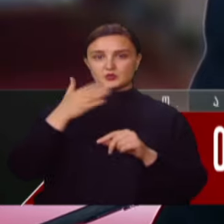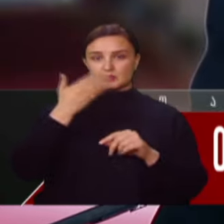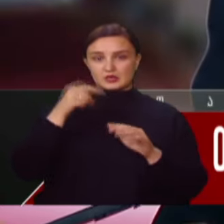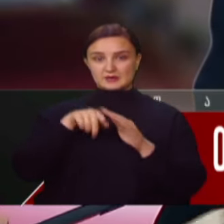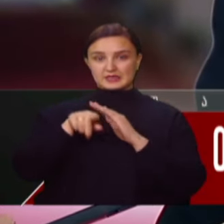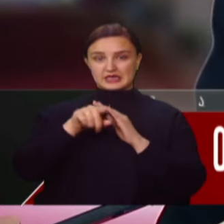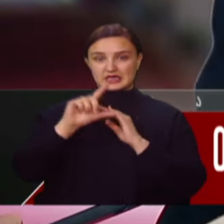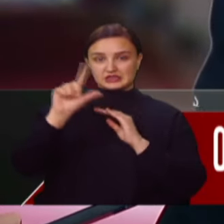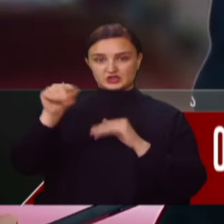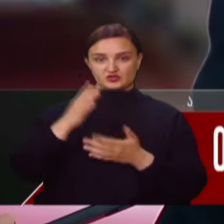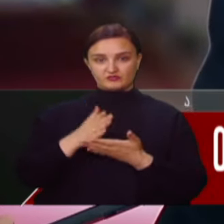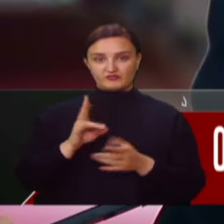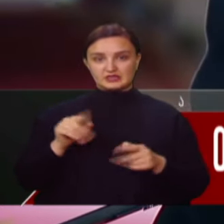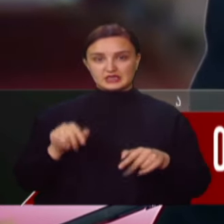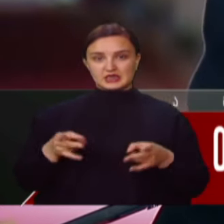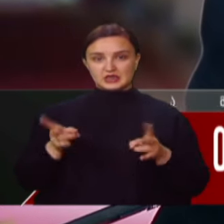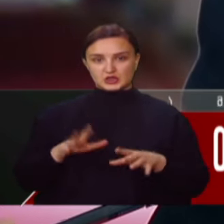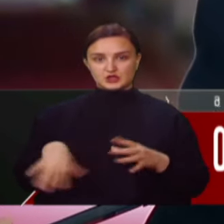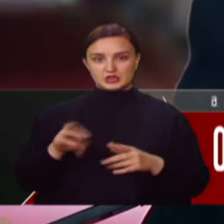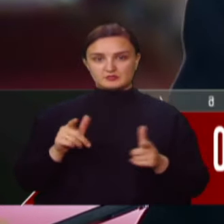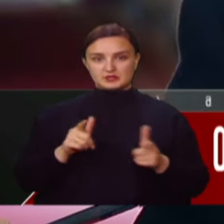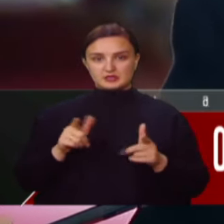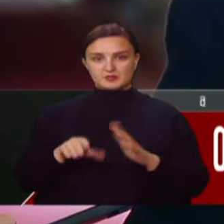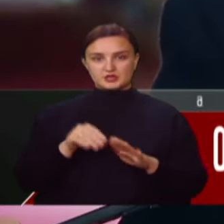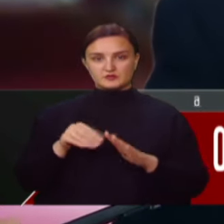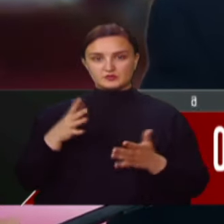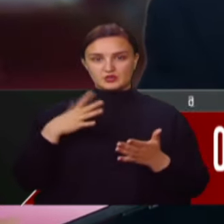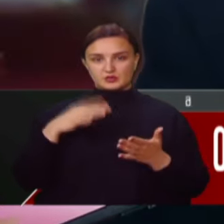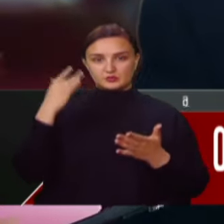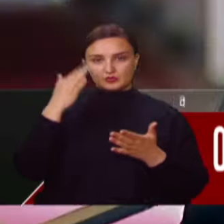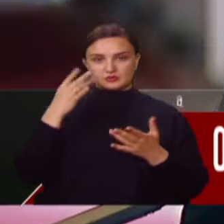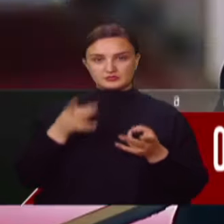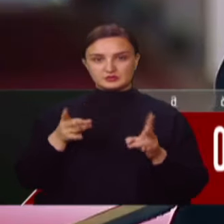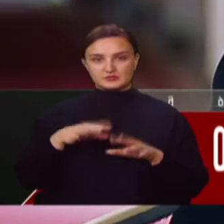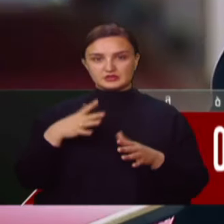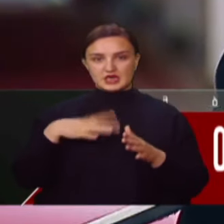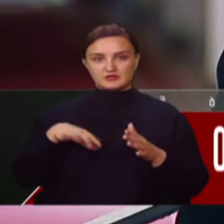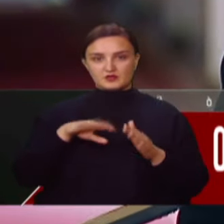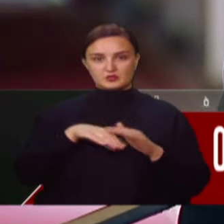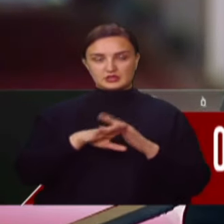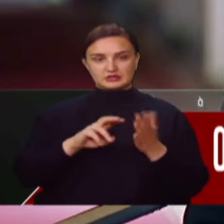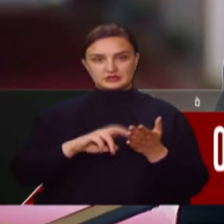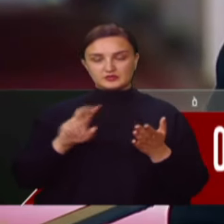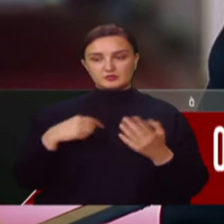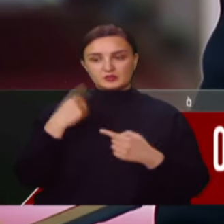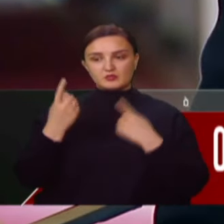ხავს და ვინც აქ არის დარჩენილი, ისიც ემზადებოდ ვარჩევნებში ქართული უცხოება დარჩება, წავიდეს საქართველოდან. მე არა მაქვს ინფორმაცია,